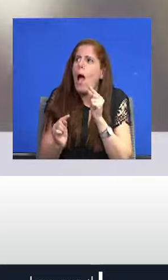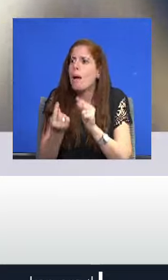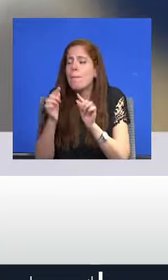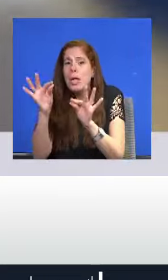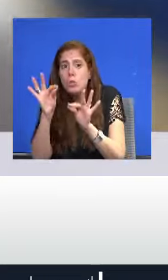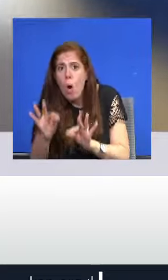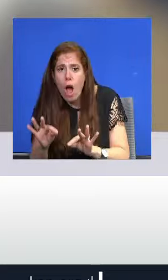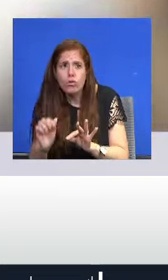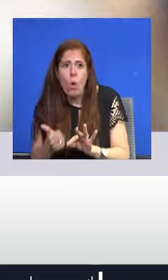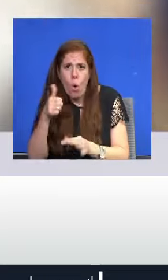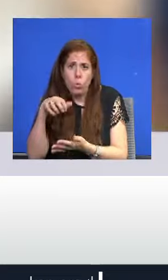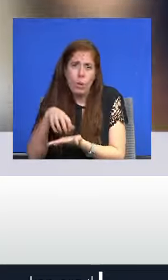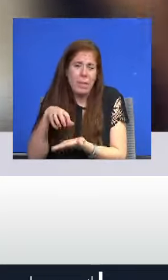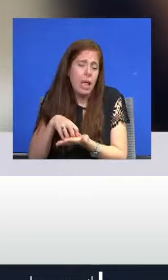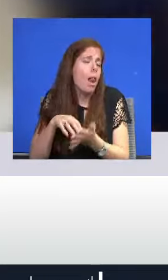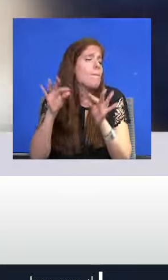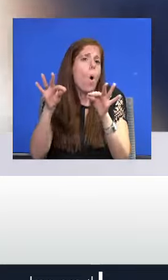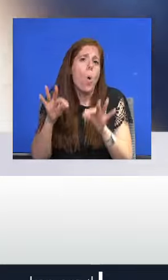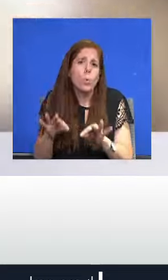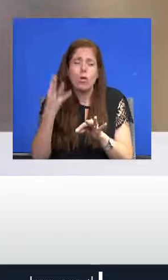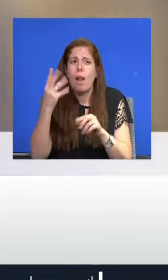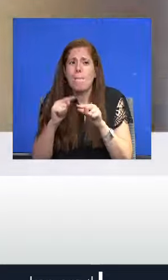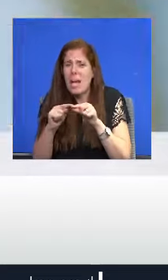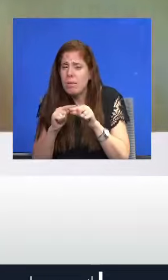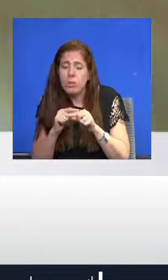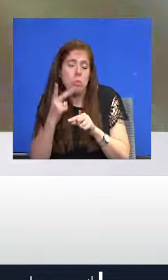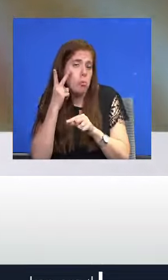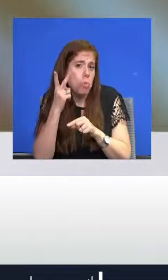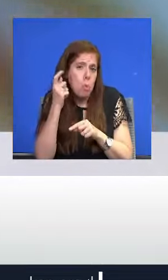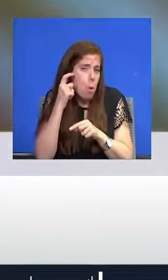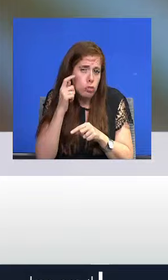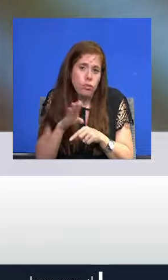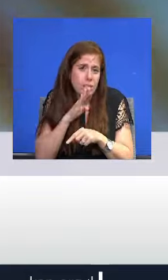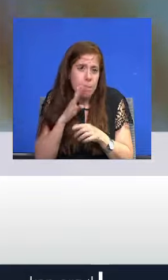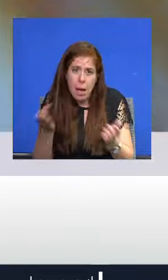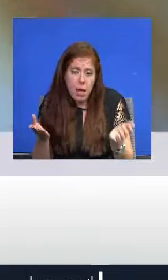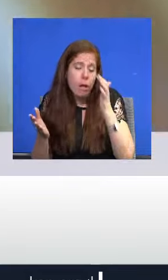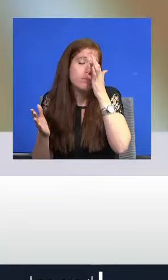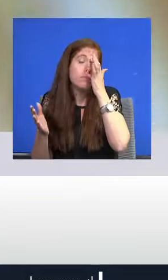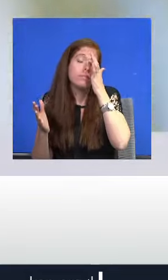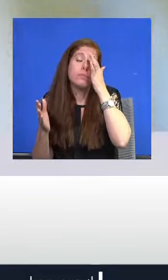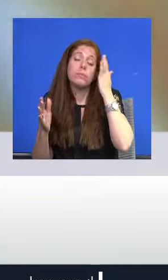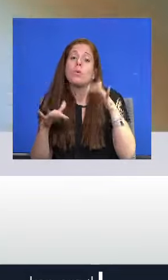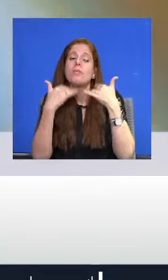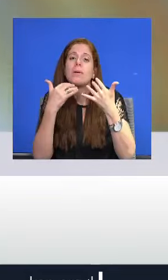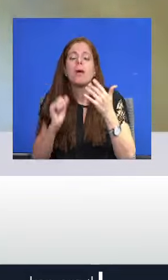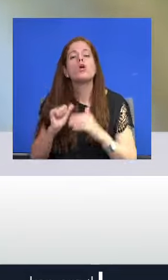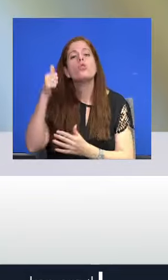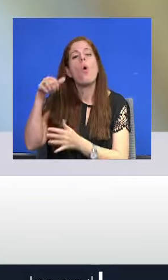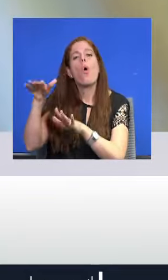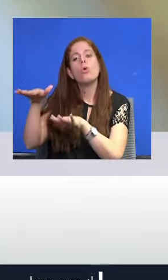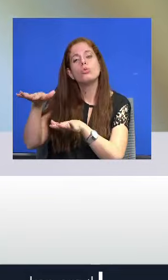המטה שלו, אלא בכל דוכן של ארבעת המינים, הוא לא רואה בכך פסול. הוא מספר שראש המטה שלו,